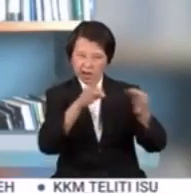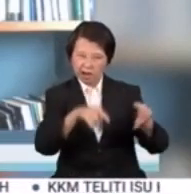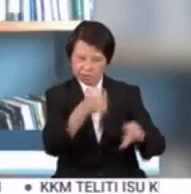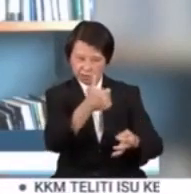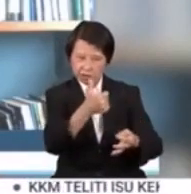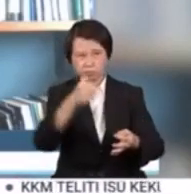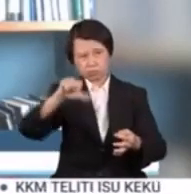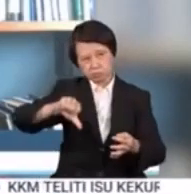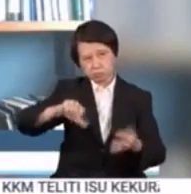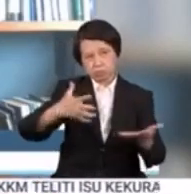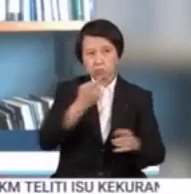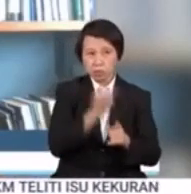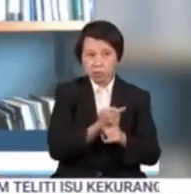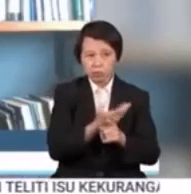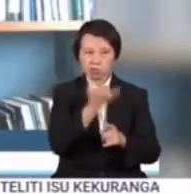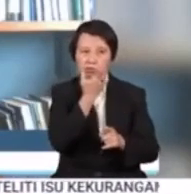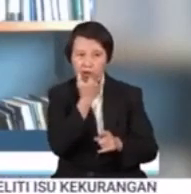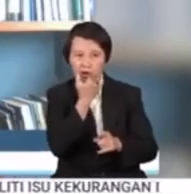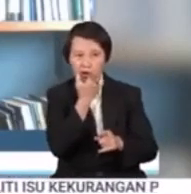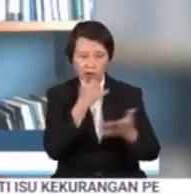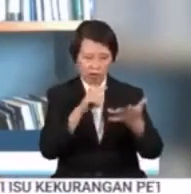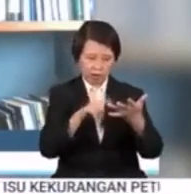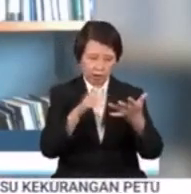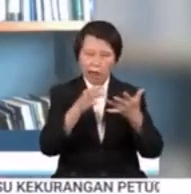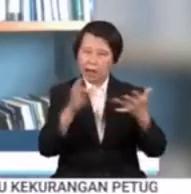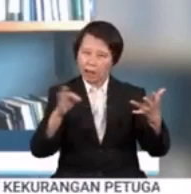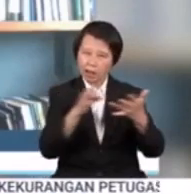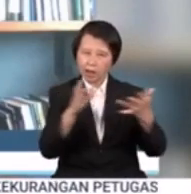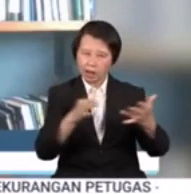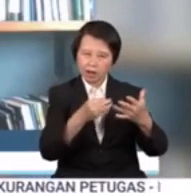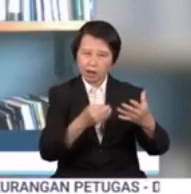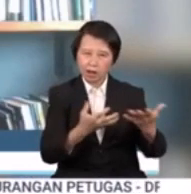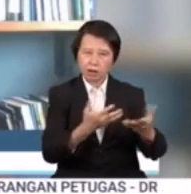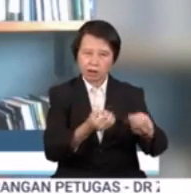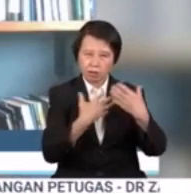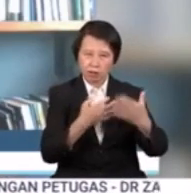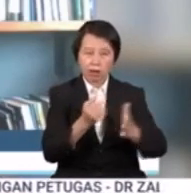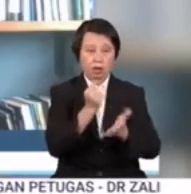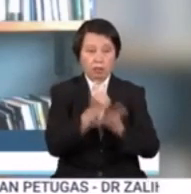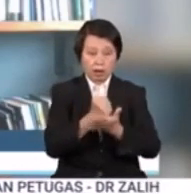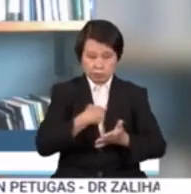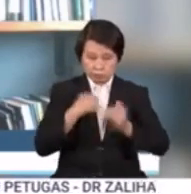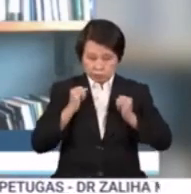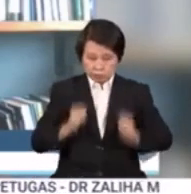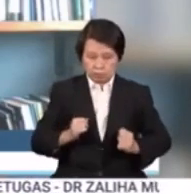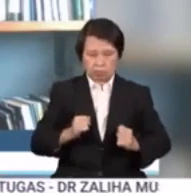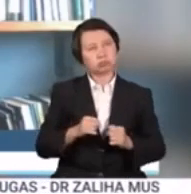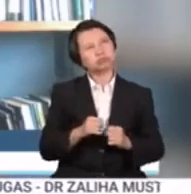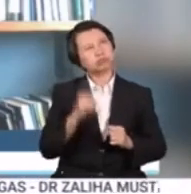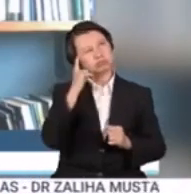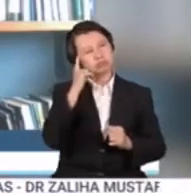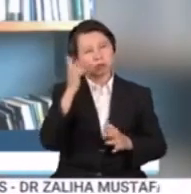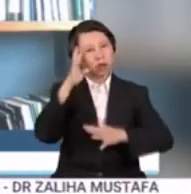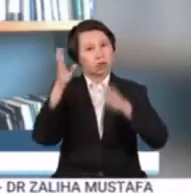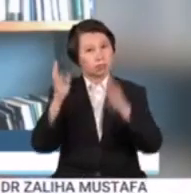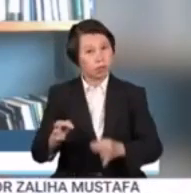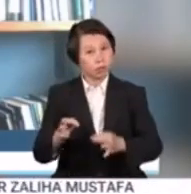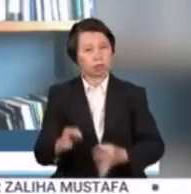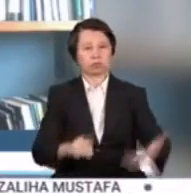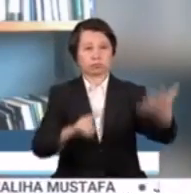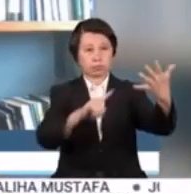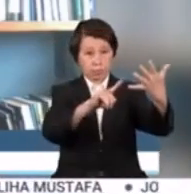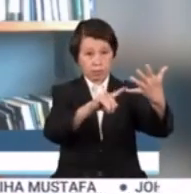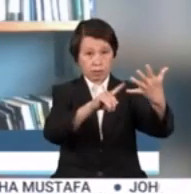atau buruk, betul ke salah, dan ini akan membantu individu itu membuat keputusan. Dan keempat